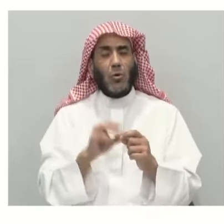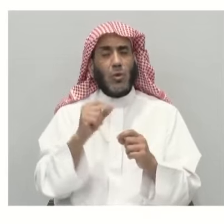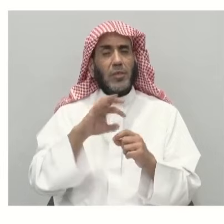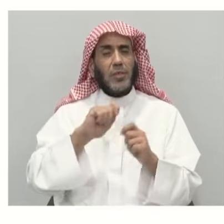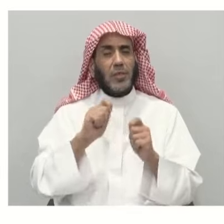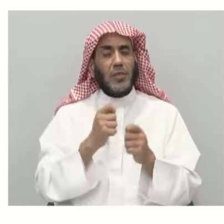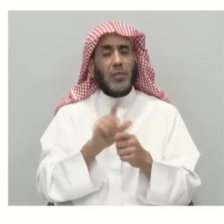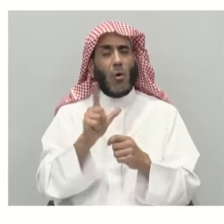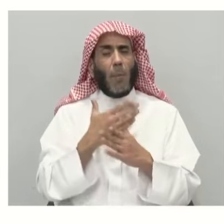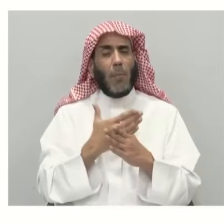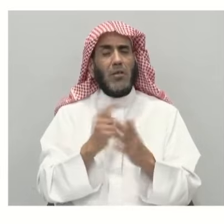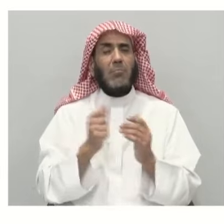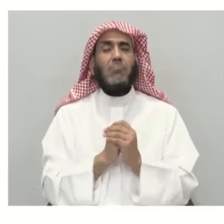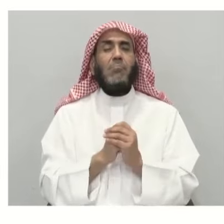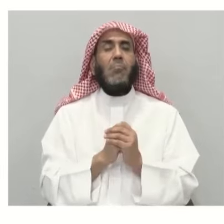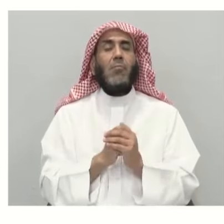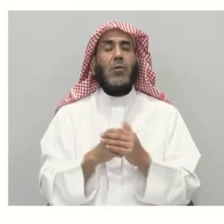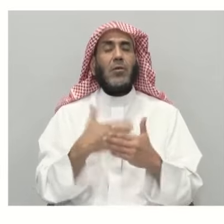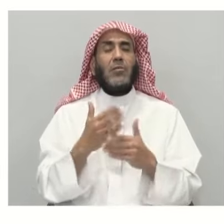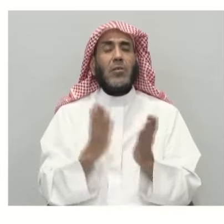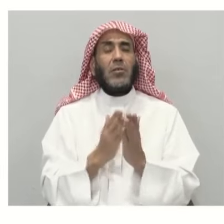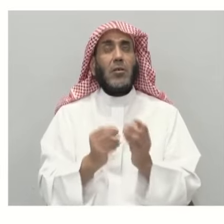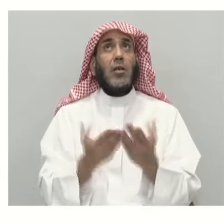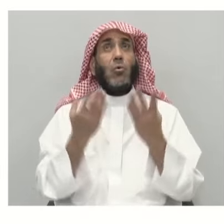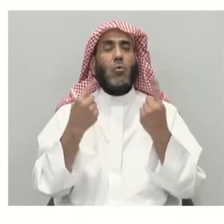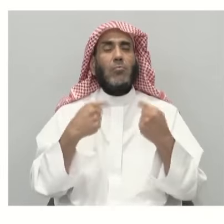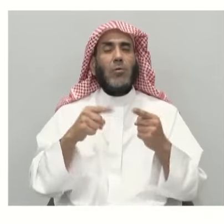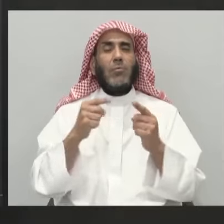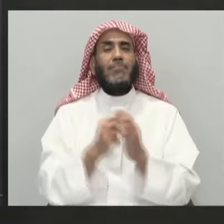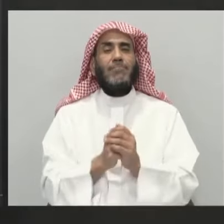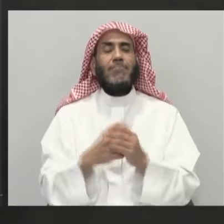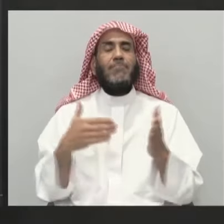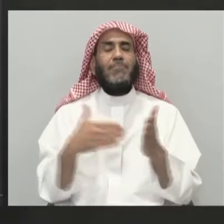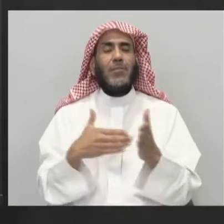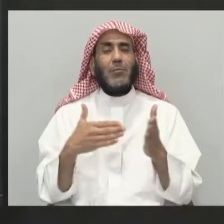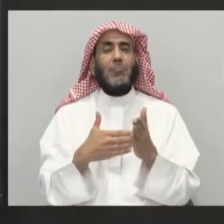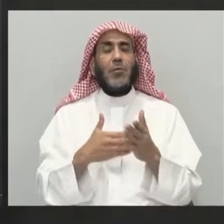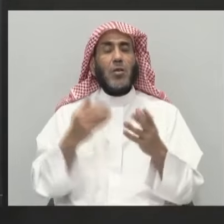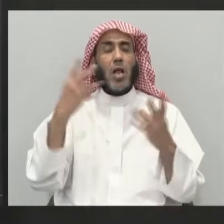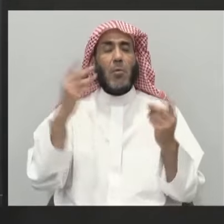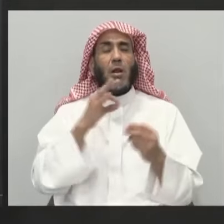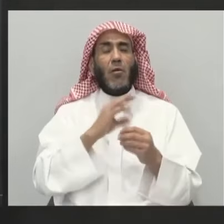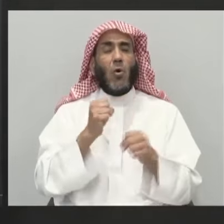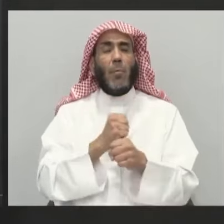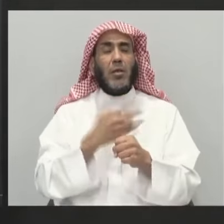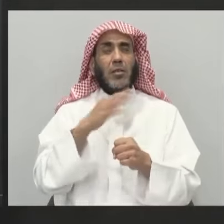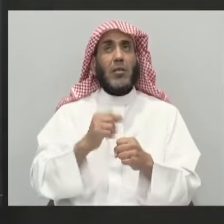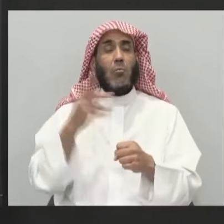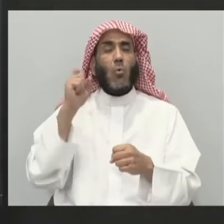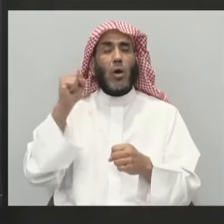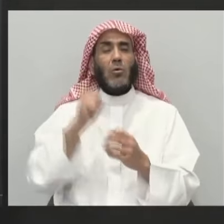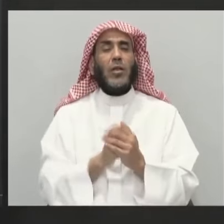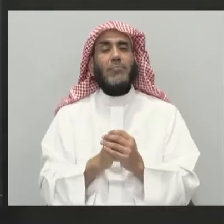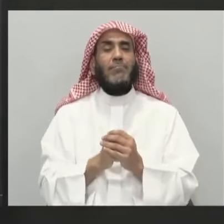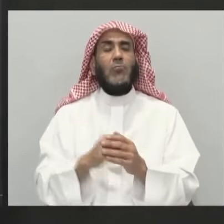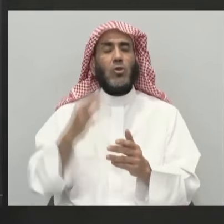ثم نبين السبب في ذلك اسال الله لي ولكم في الختام علما نافعا وعملا صالحا ان ربي ولي ذلك